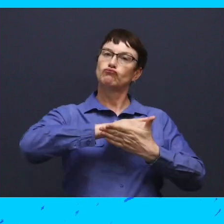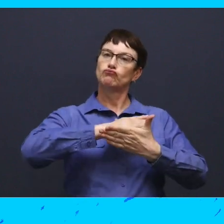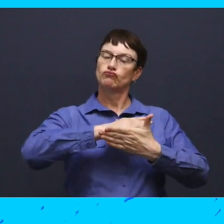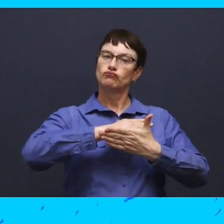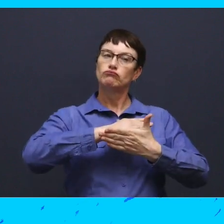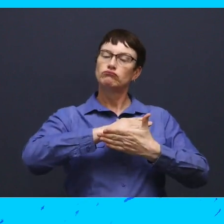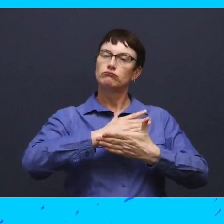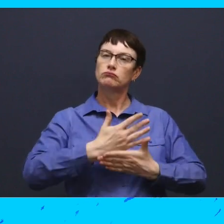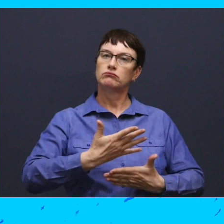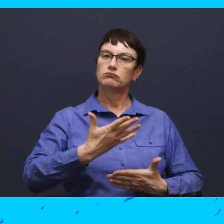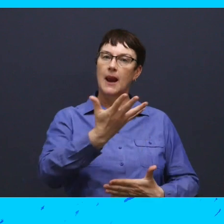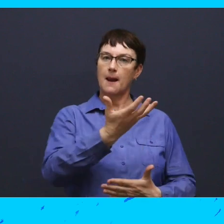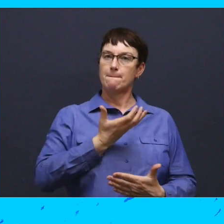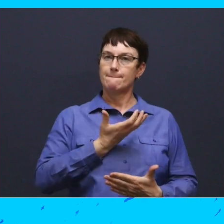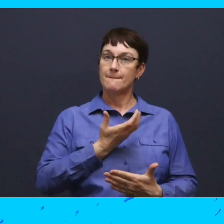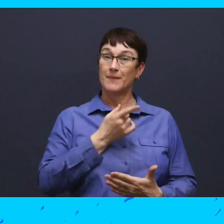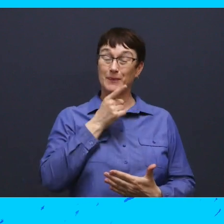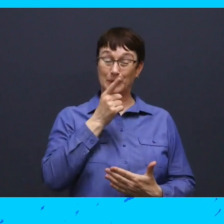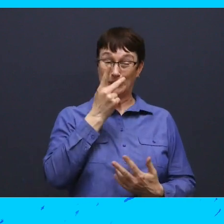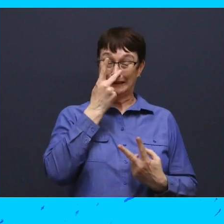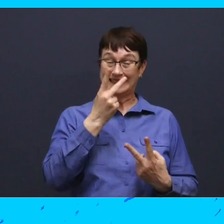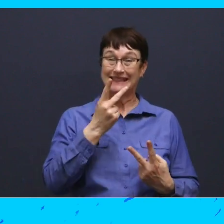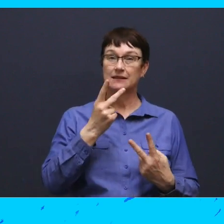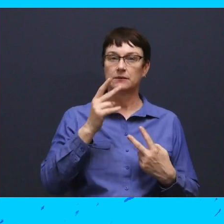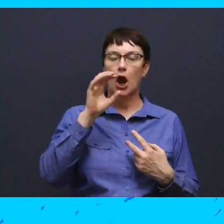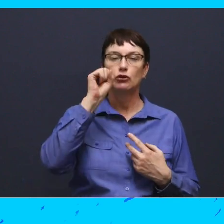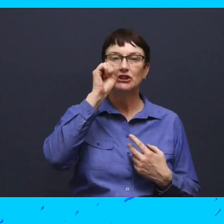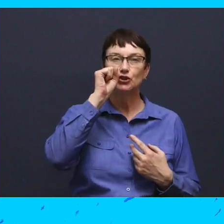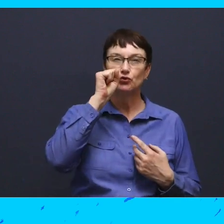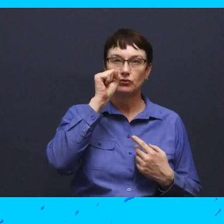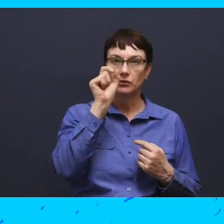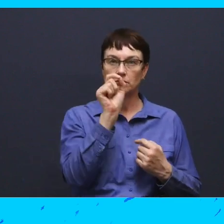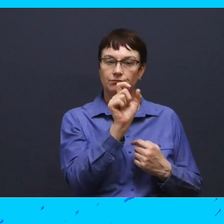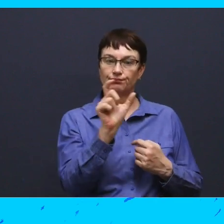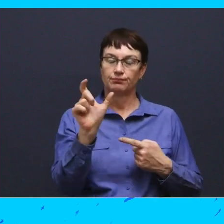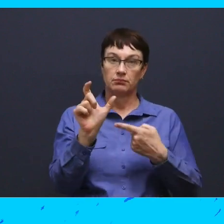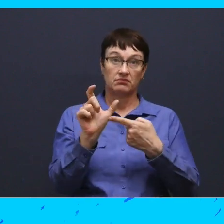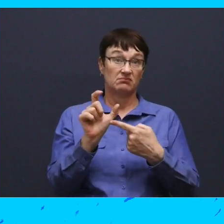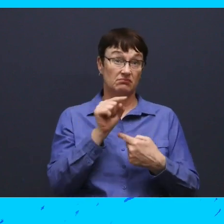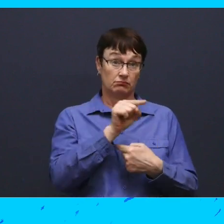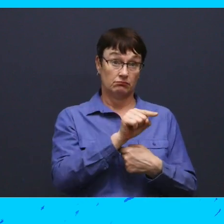élevés. Quand on regarde dans le détail, on voit que dans les